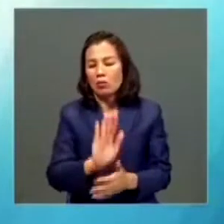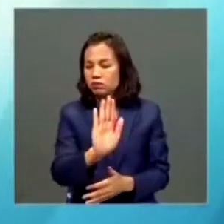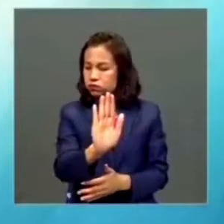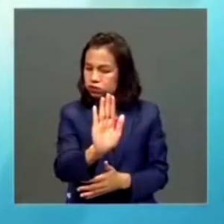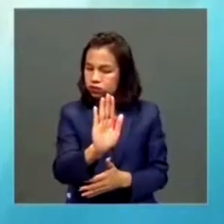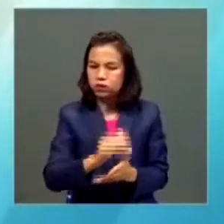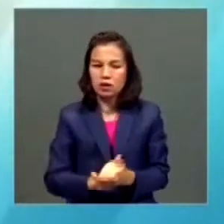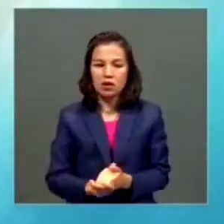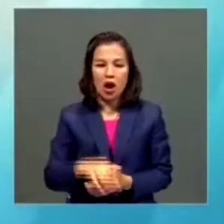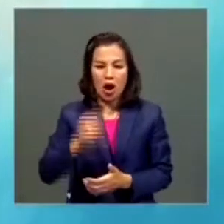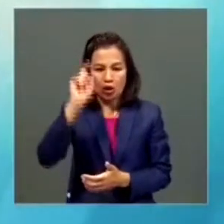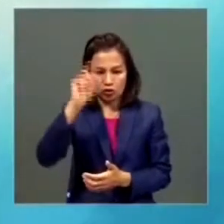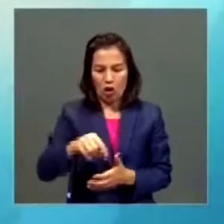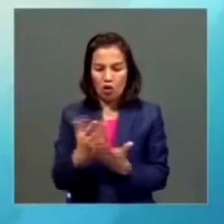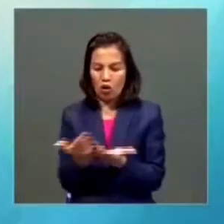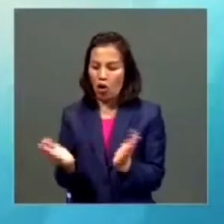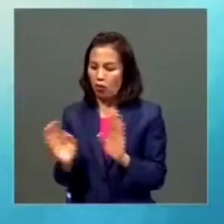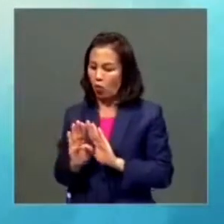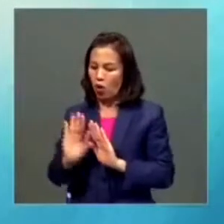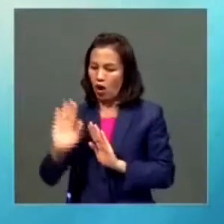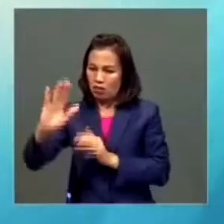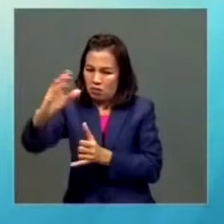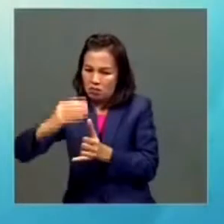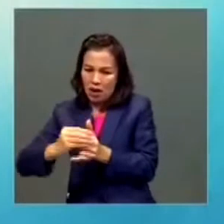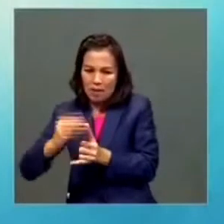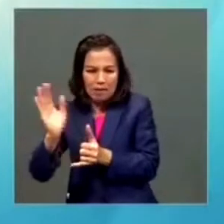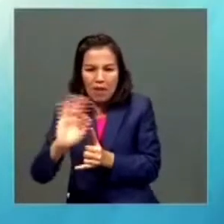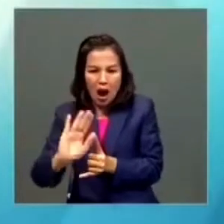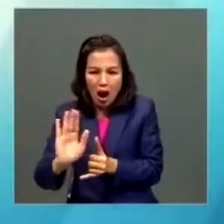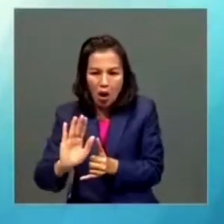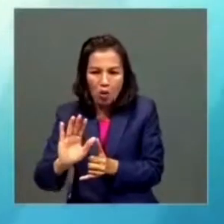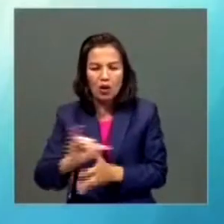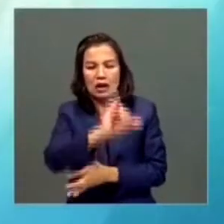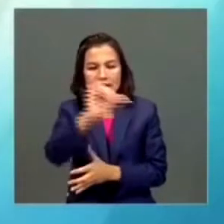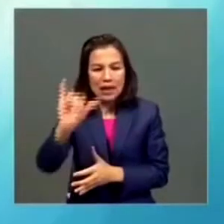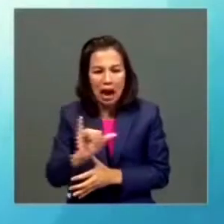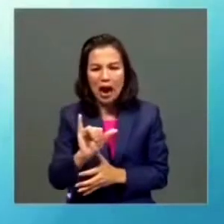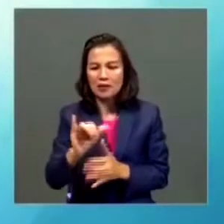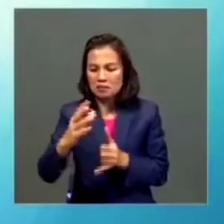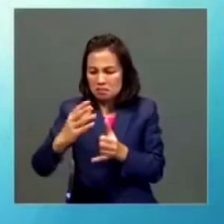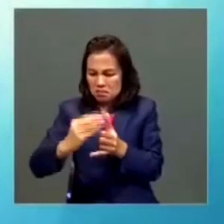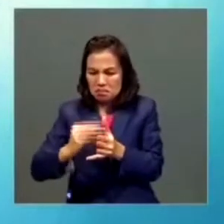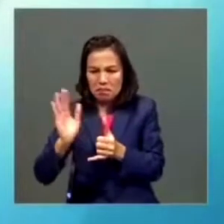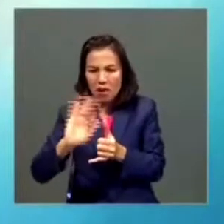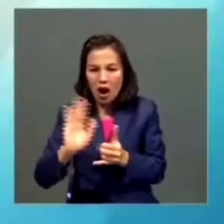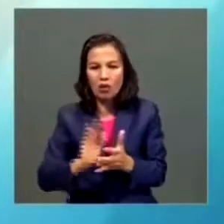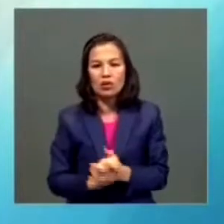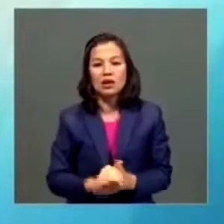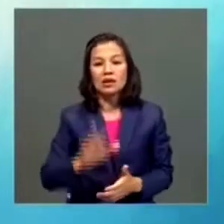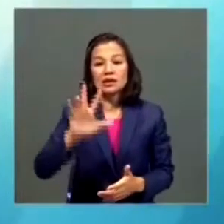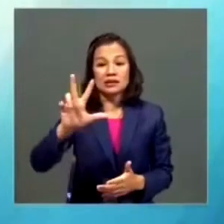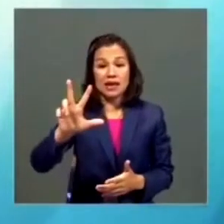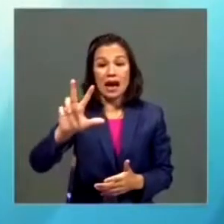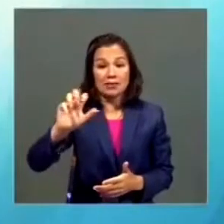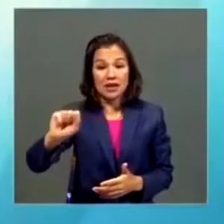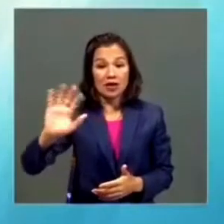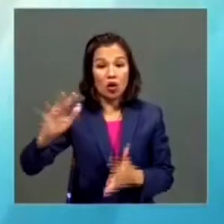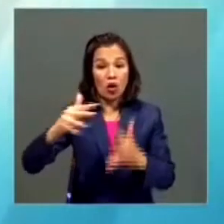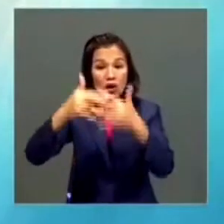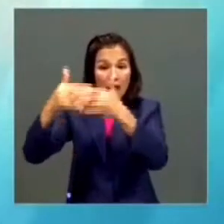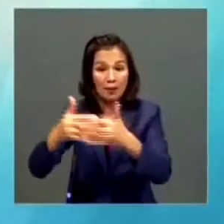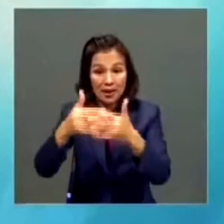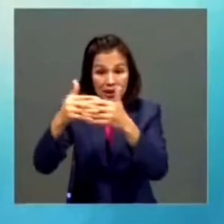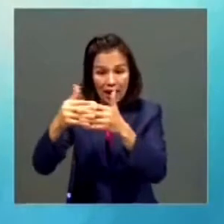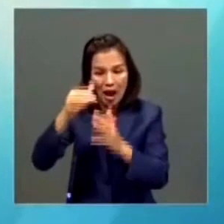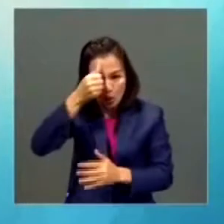องไม่ใช่ญาติเรานะครับที่จะเป็นอย่างนี้ซึ่งตัวเลข 300,000 กว่าของสหรัฐอเมริกาที่ติด